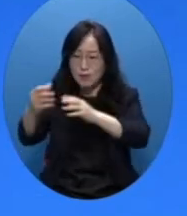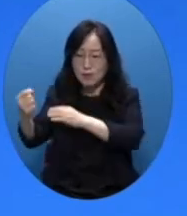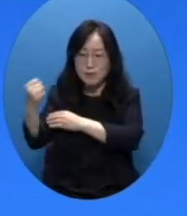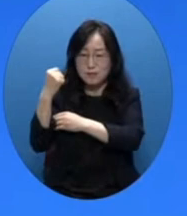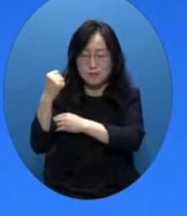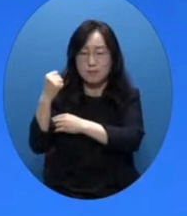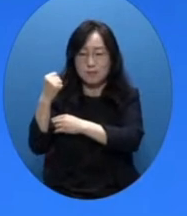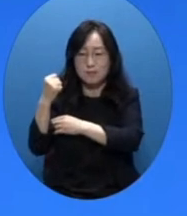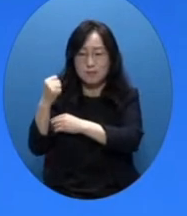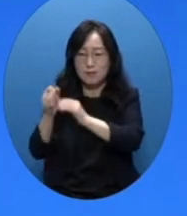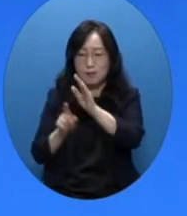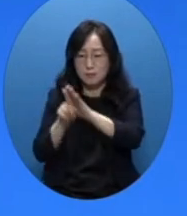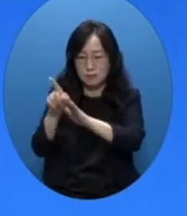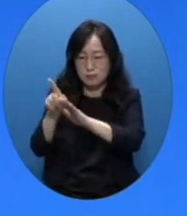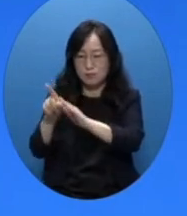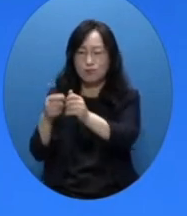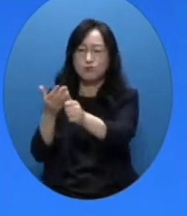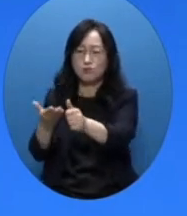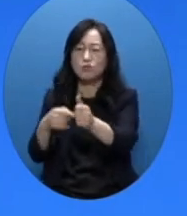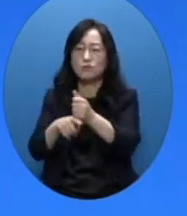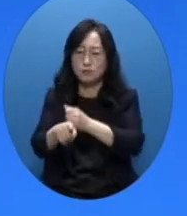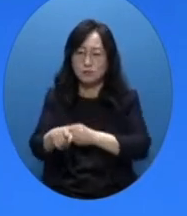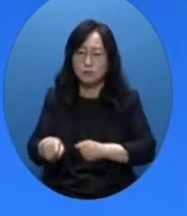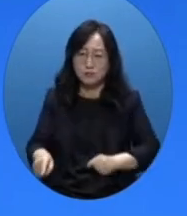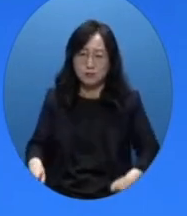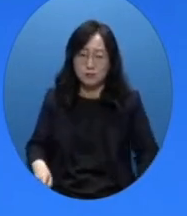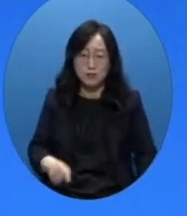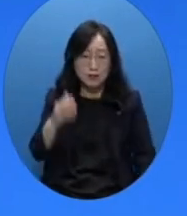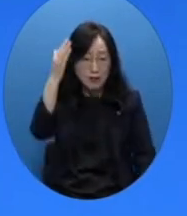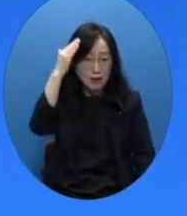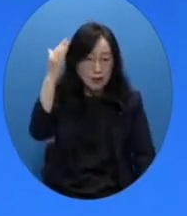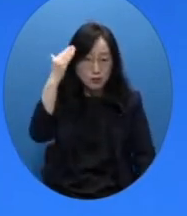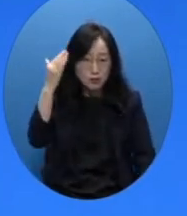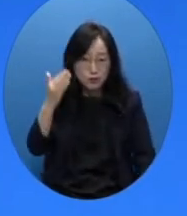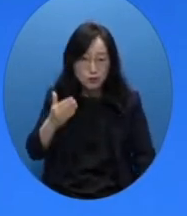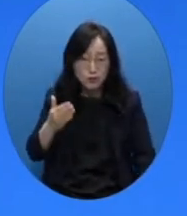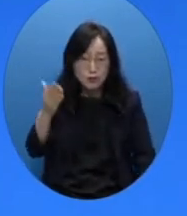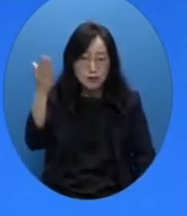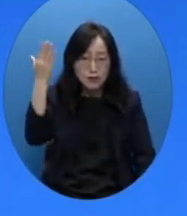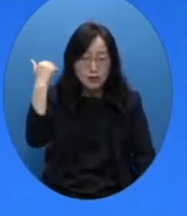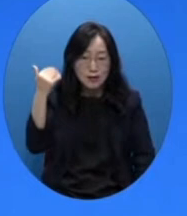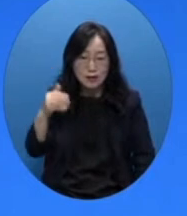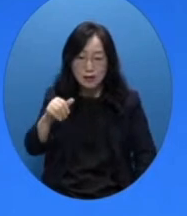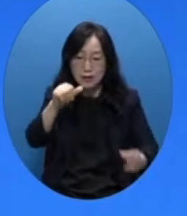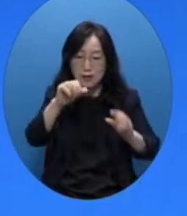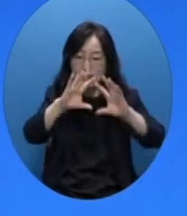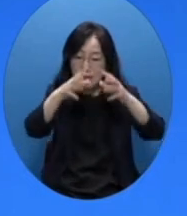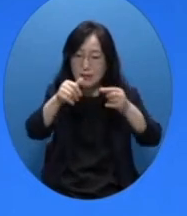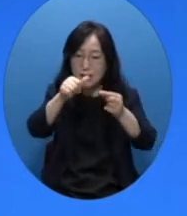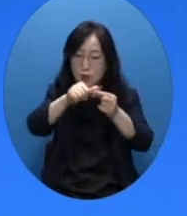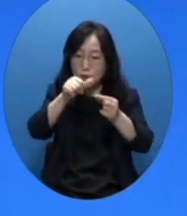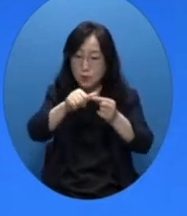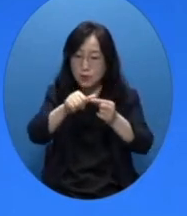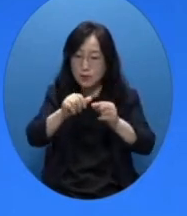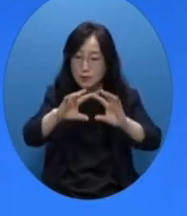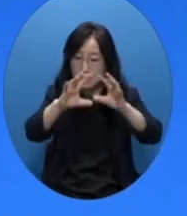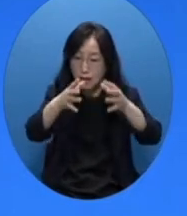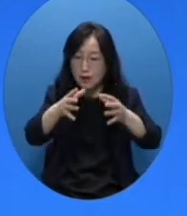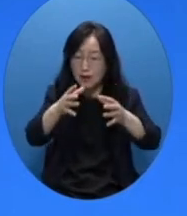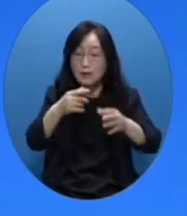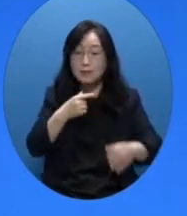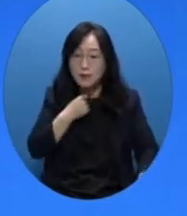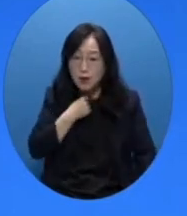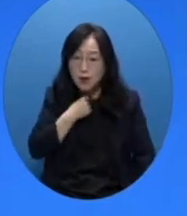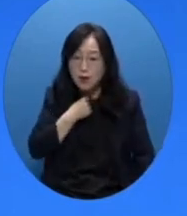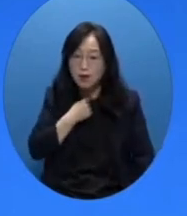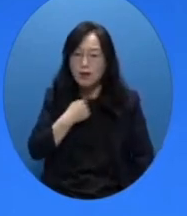강대국으로 우뚝 세워주신 것입니다. 우리나라가 이제 세계 5위국으로 발돋움하려면 먼저 우리의